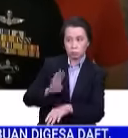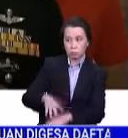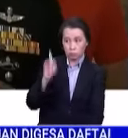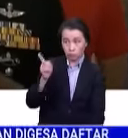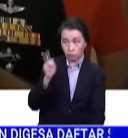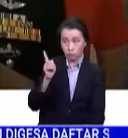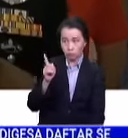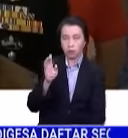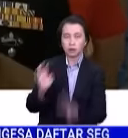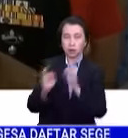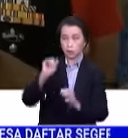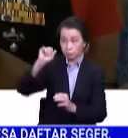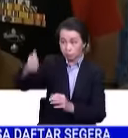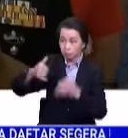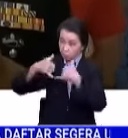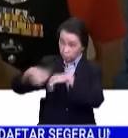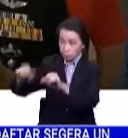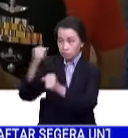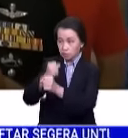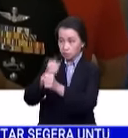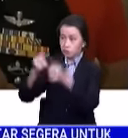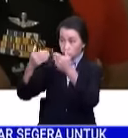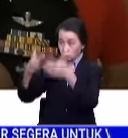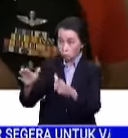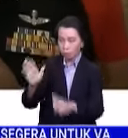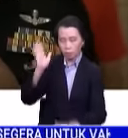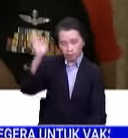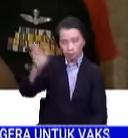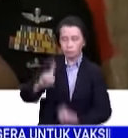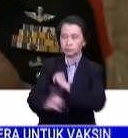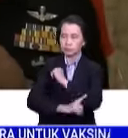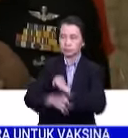kerja, kita akan ambil tindakan yang tegas.